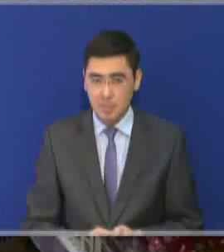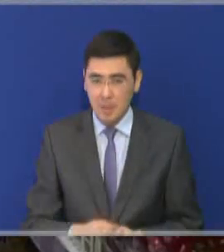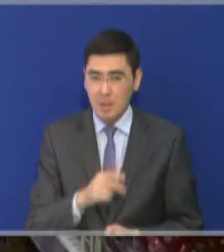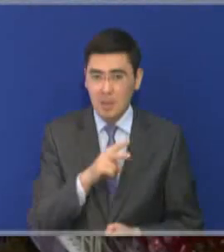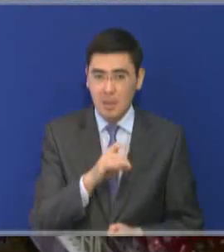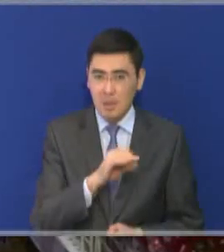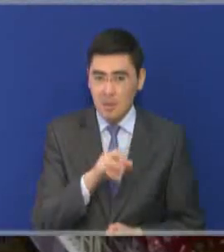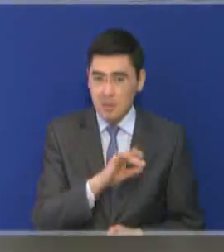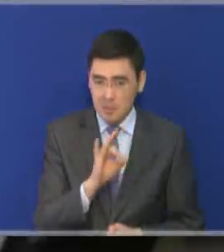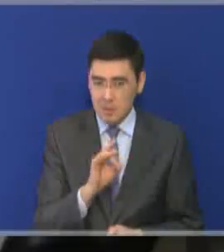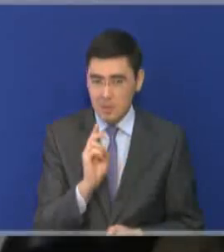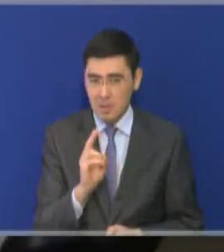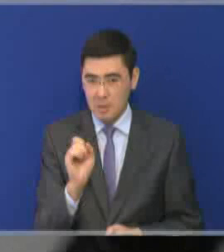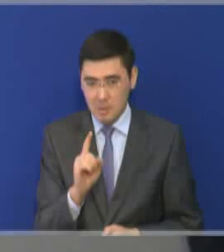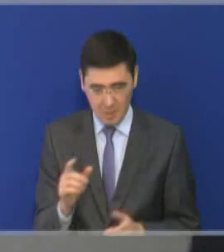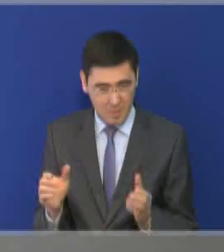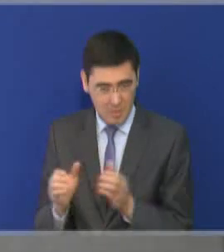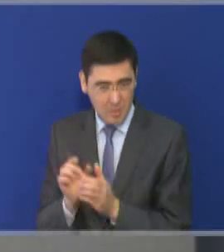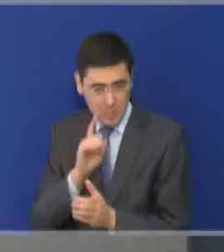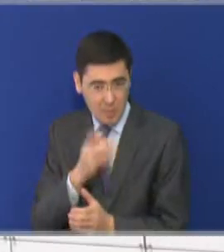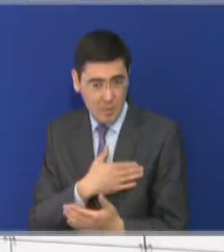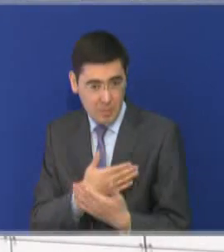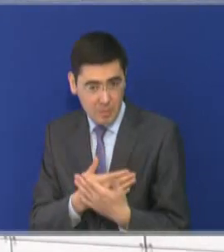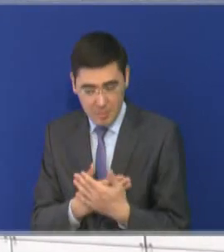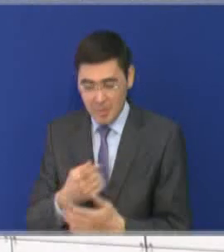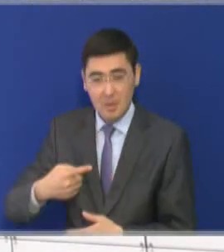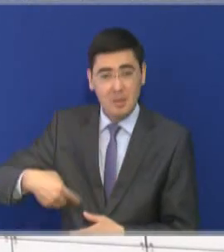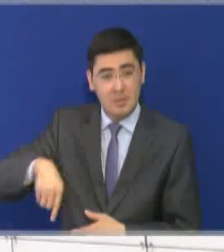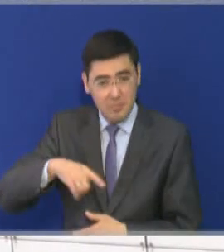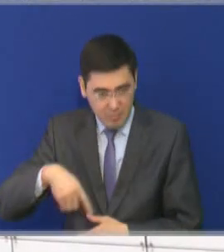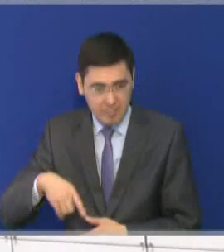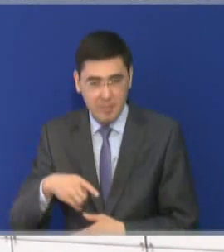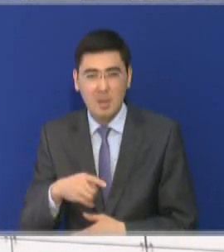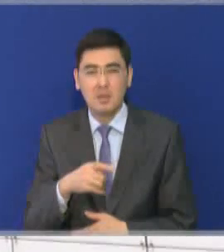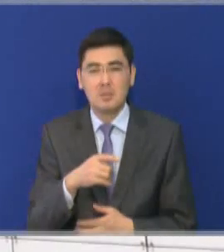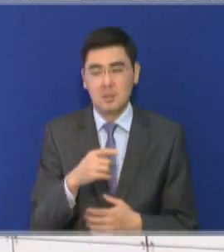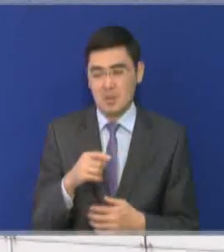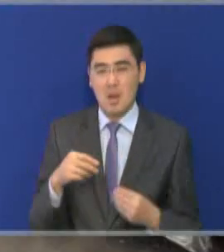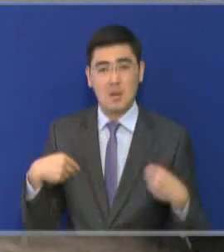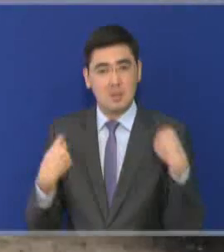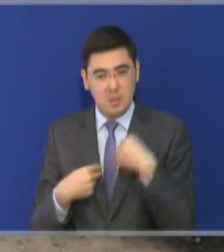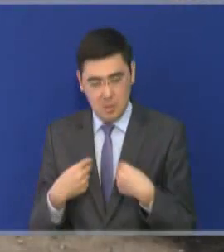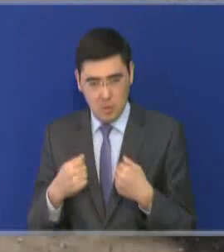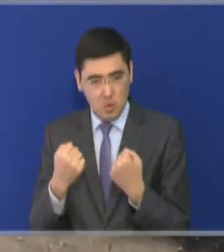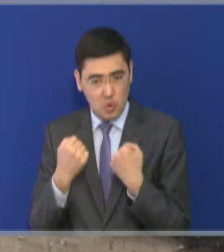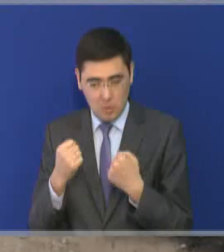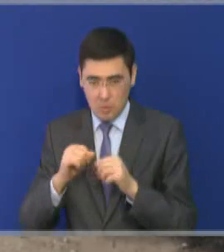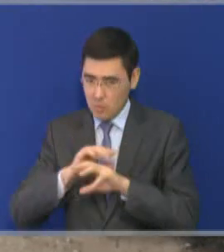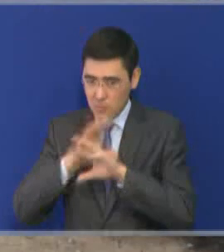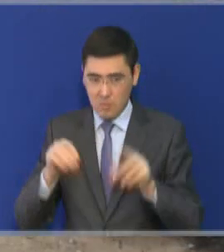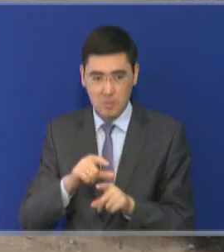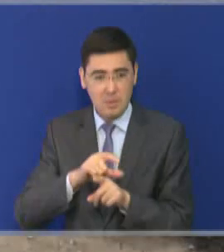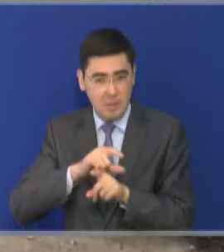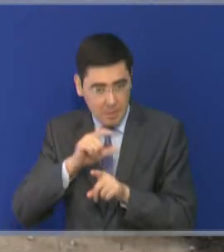КЗ» продолжает работу по заказам, поступающим по данной линии. Волонтеры полностью обеспечены защитной одеждой. Кроме того, молодежный ресурсный